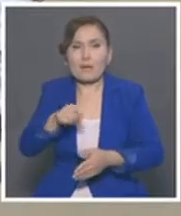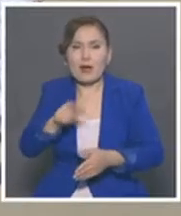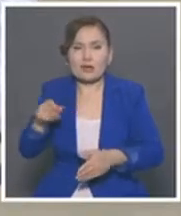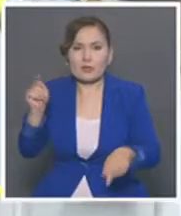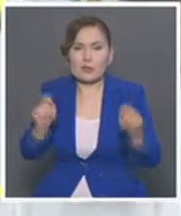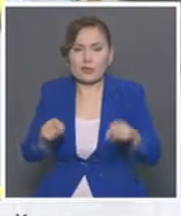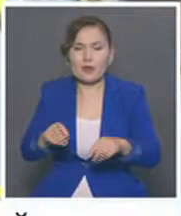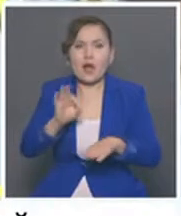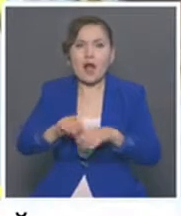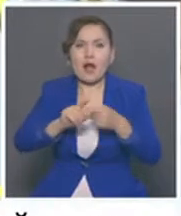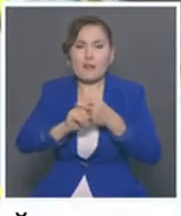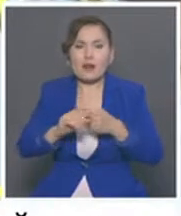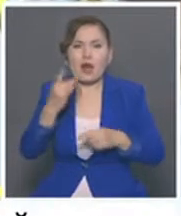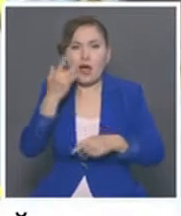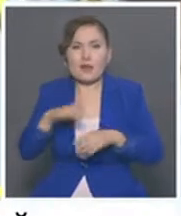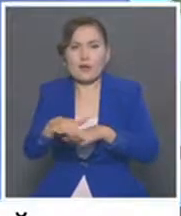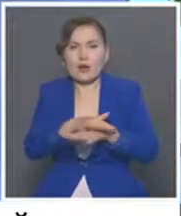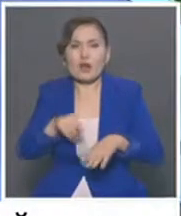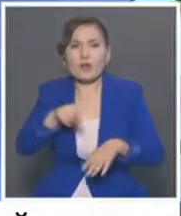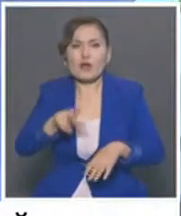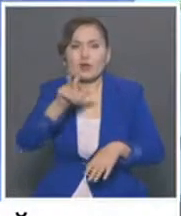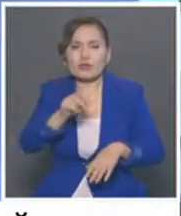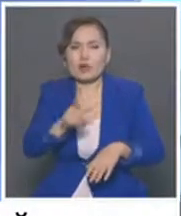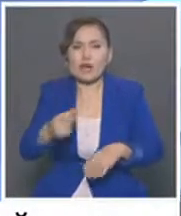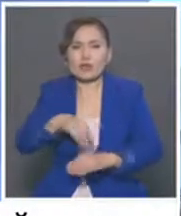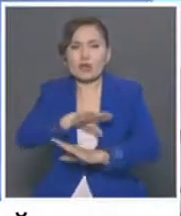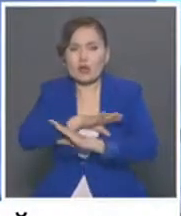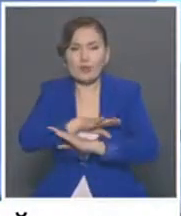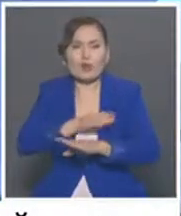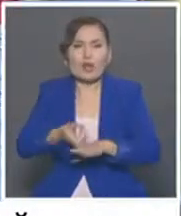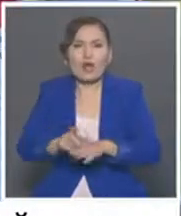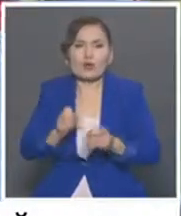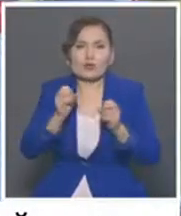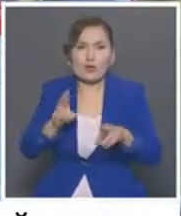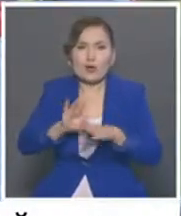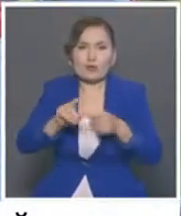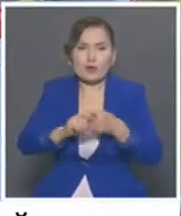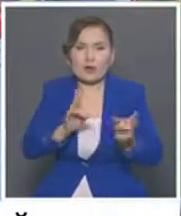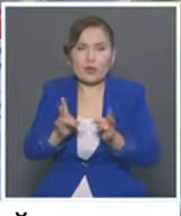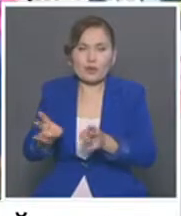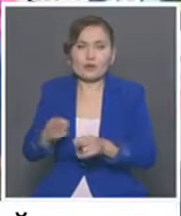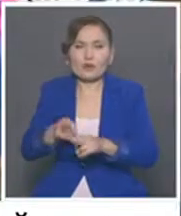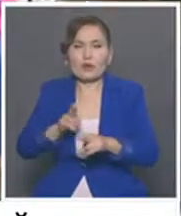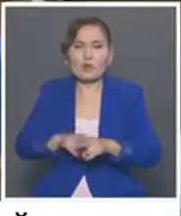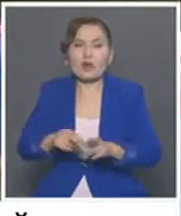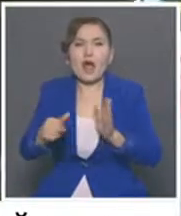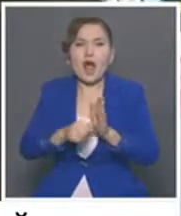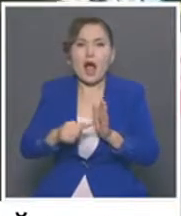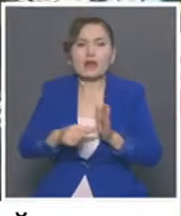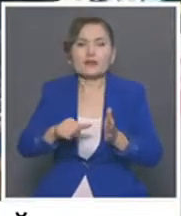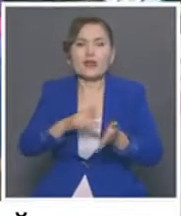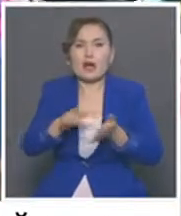Ақшта коронавирусын 1300-ден астам адам қайтыс болды. Бұл мамырдан бергі ең жоғарғы көрсеткіш. Және де 6 штатта COVID-19-дан өлгендер